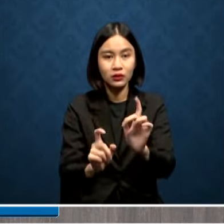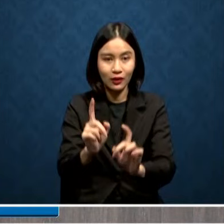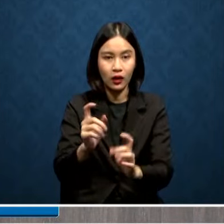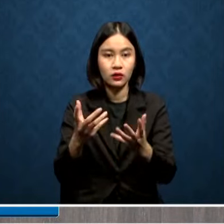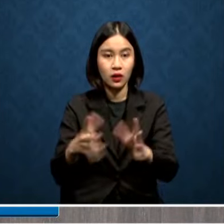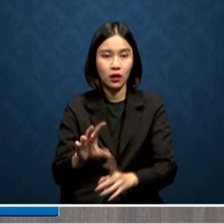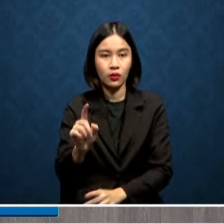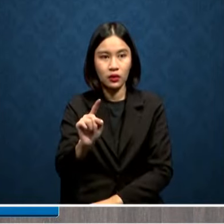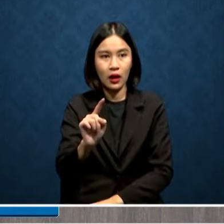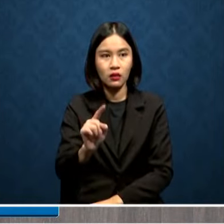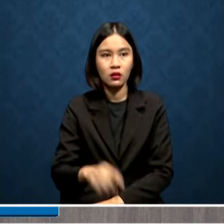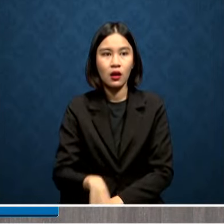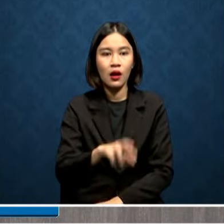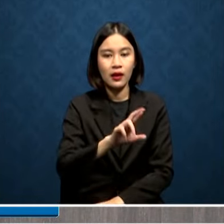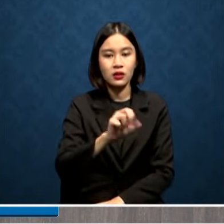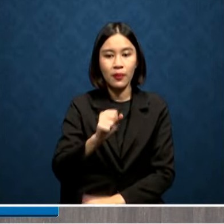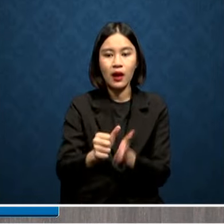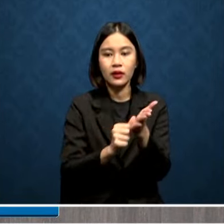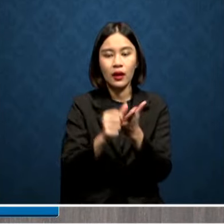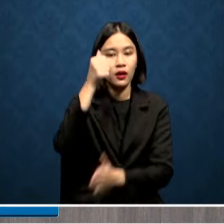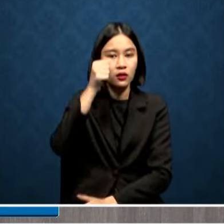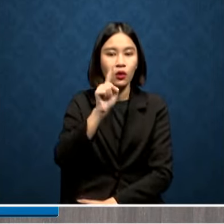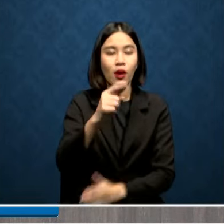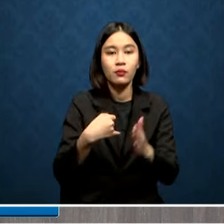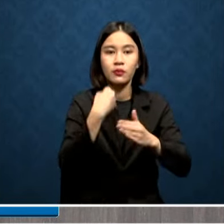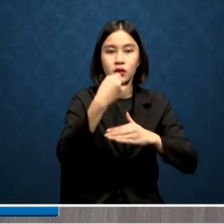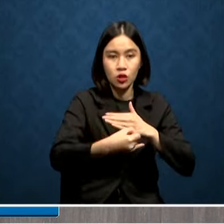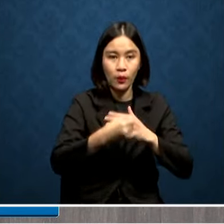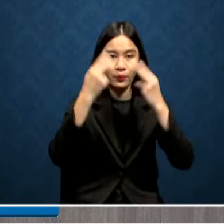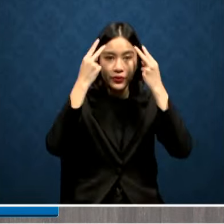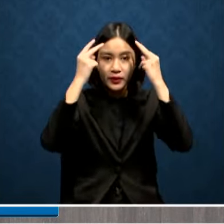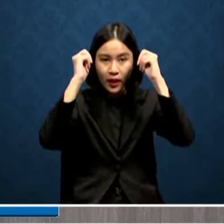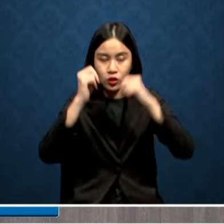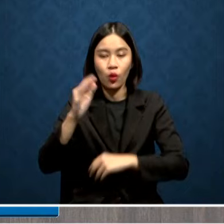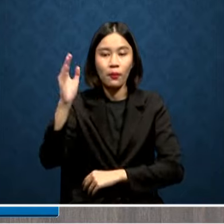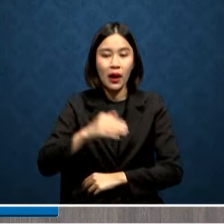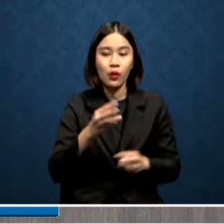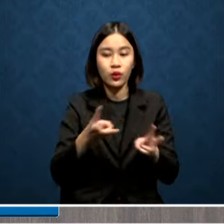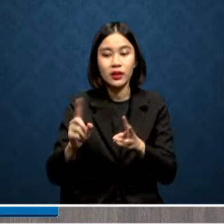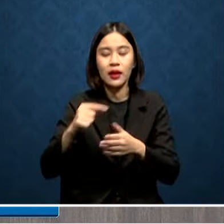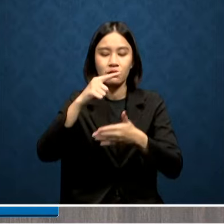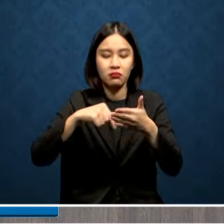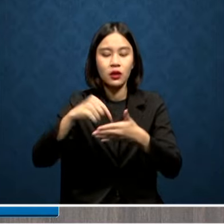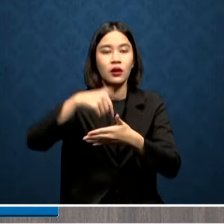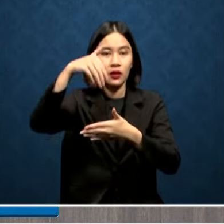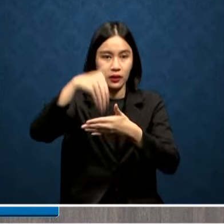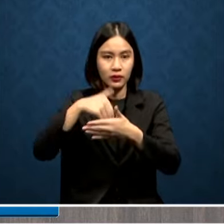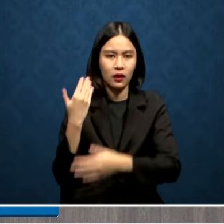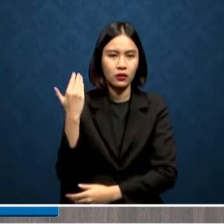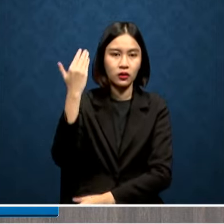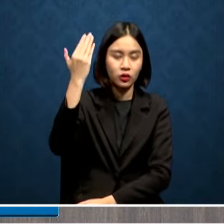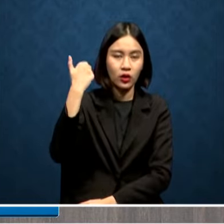ก่อนเปิดสภาแก้วันเดียวจบเลยครับให้นายกรัฐมนตรีมาจากการเลือกตั้งตอนนั้นก็